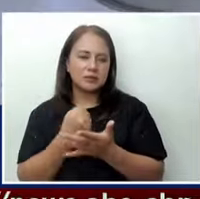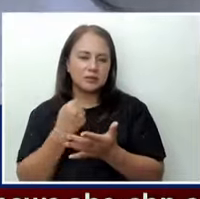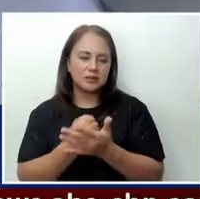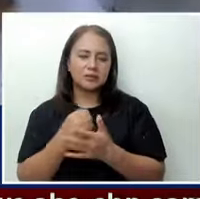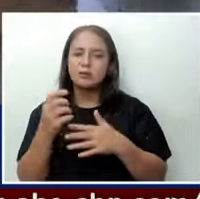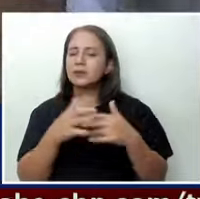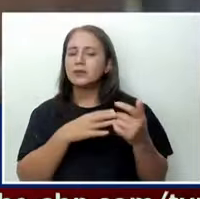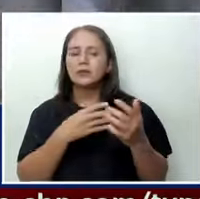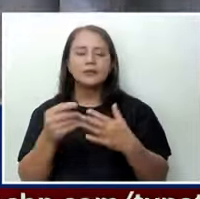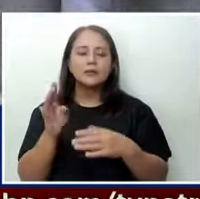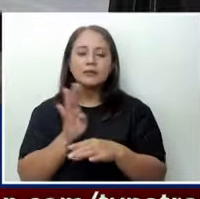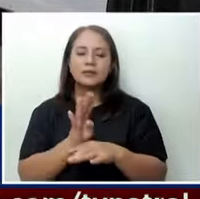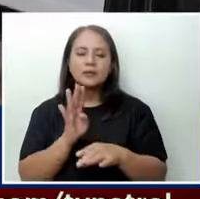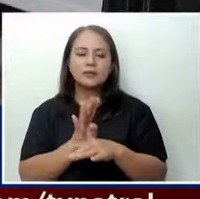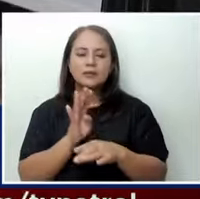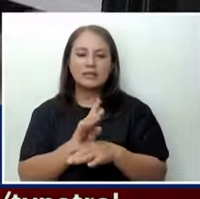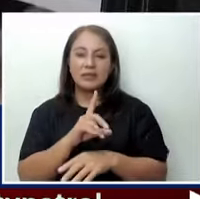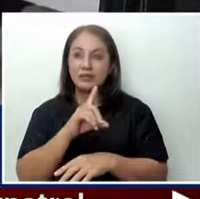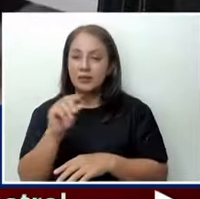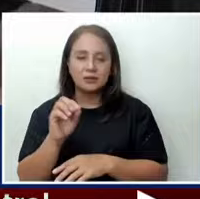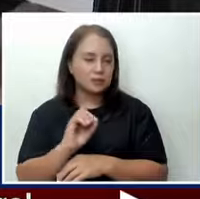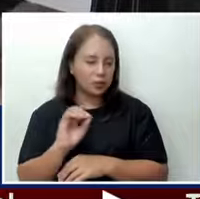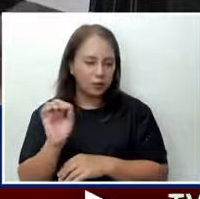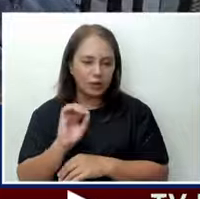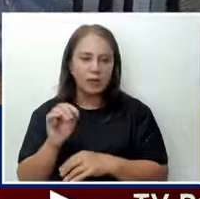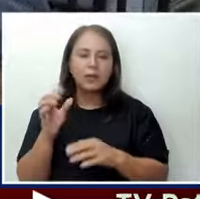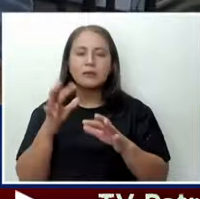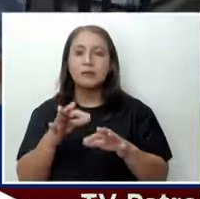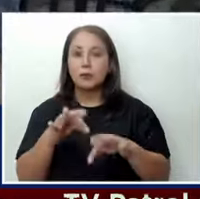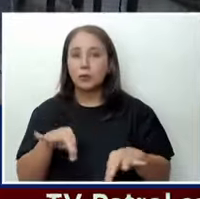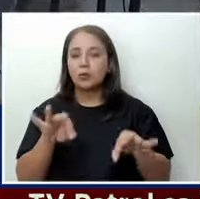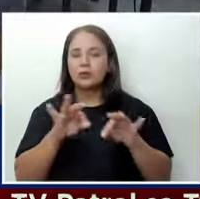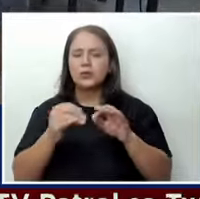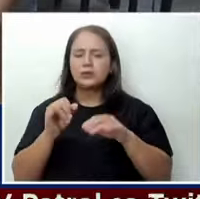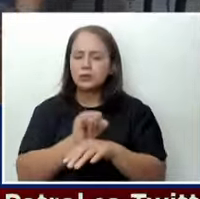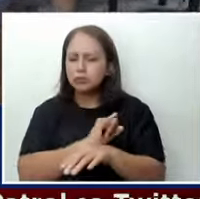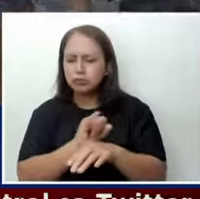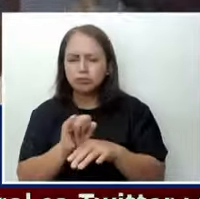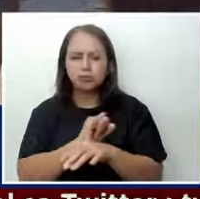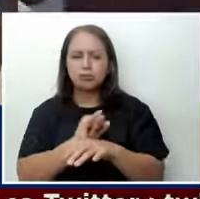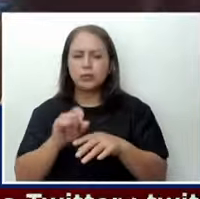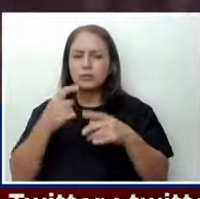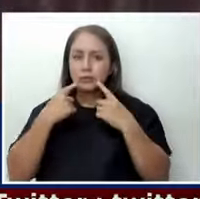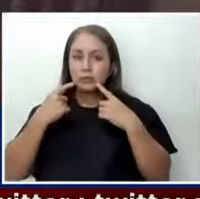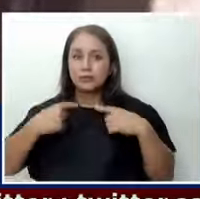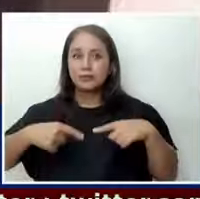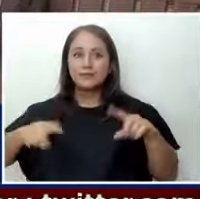negosyo, walang madali. Kailangan ng sipag para umasenso.